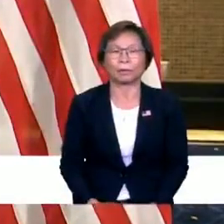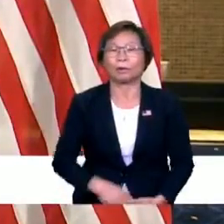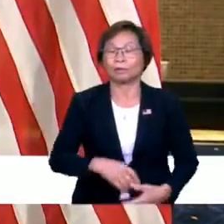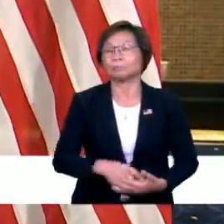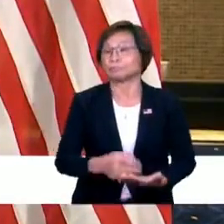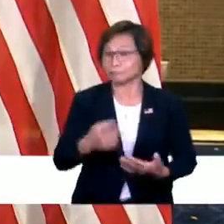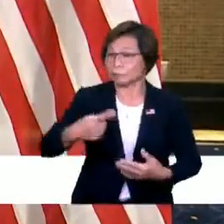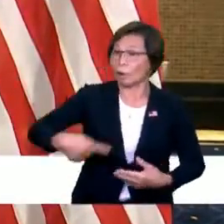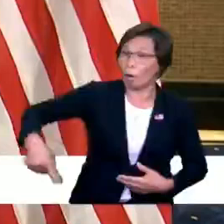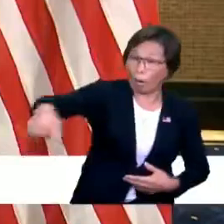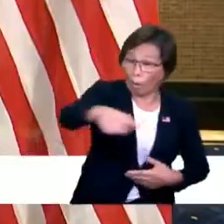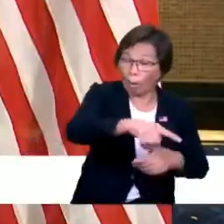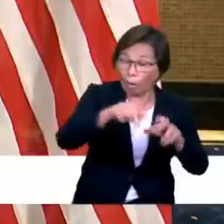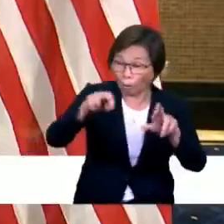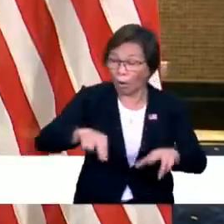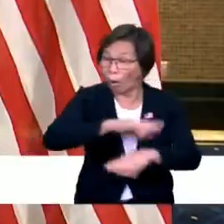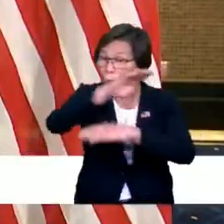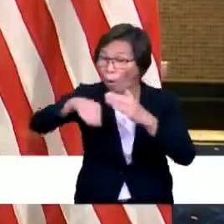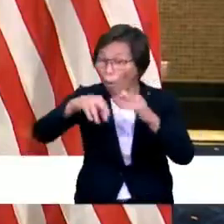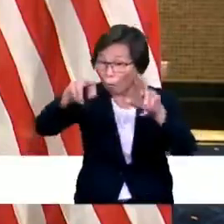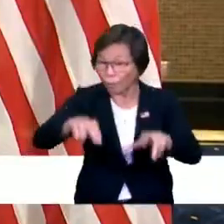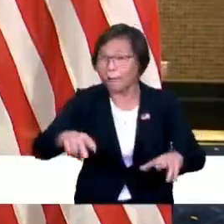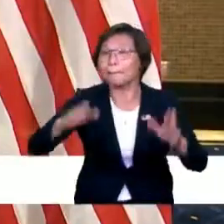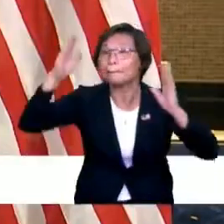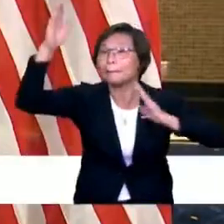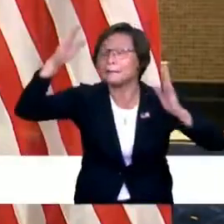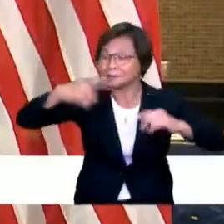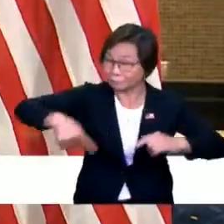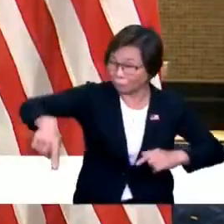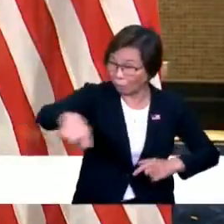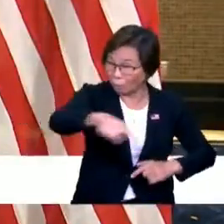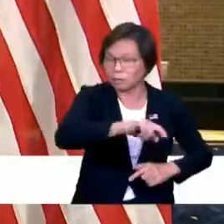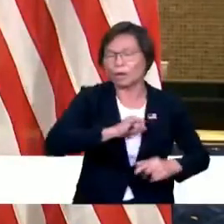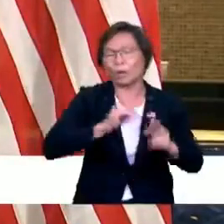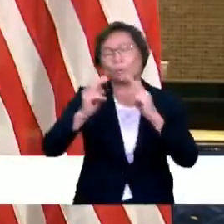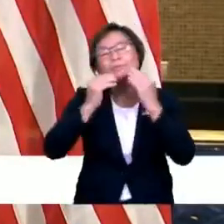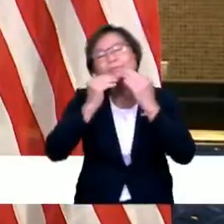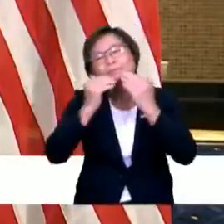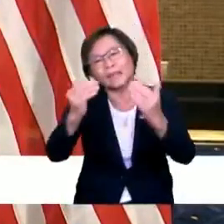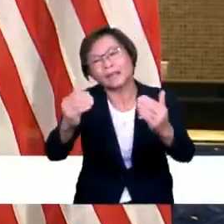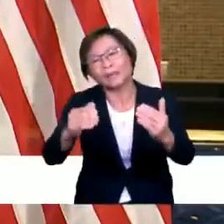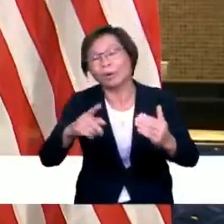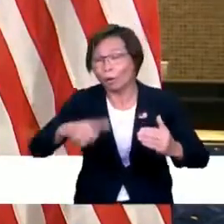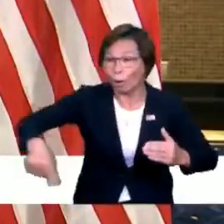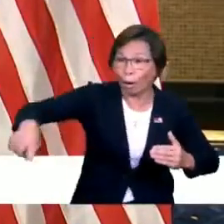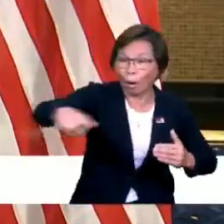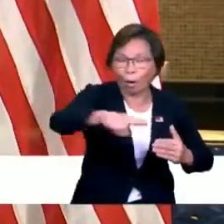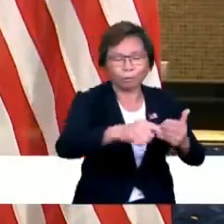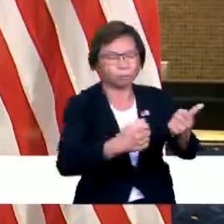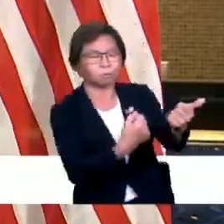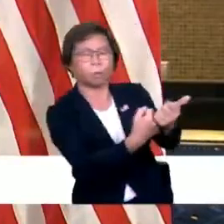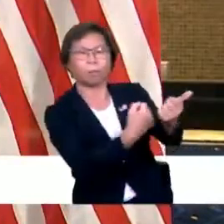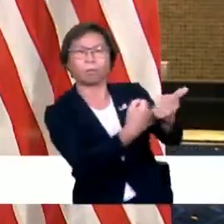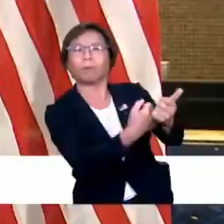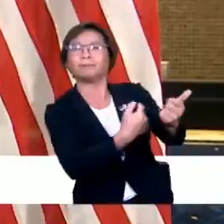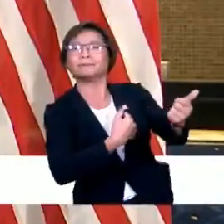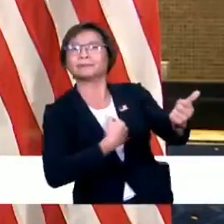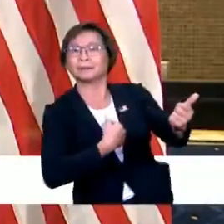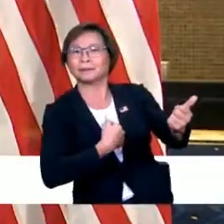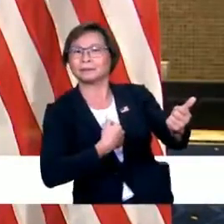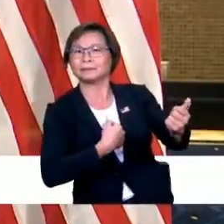seluruh rakyat Indonesia ucapkan terima kasih di atas sokongan saudara-saudari sekalian